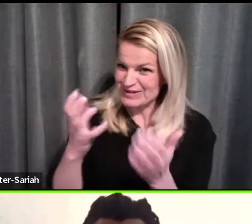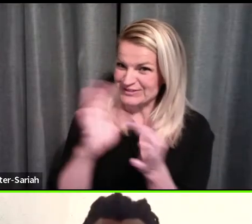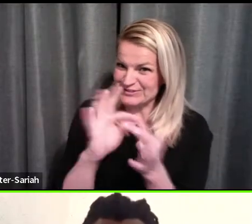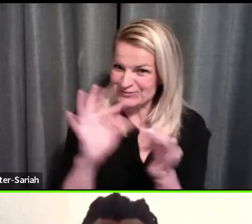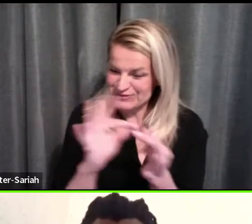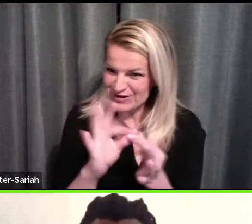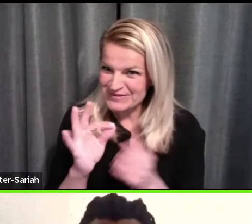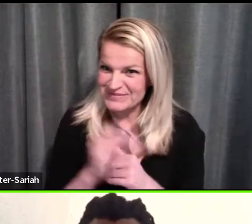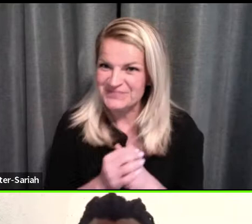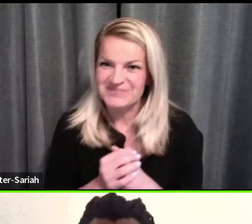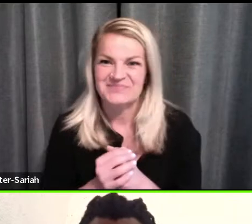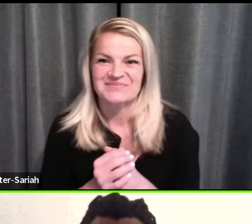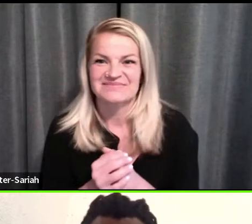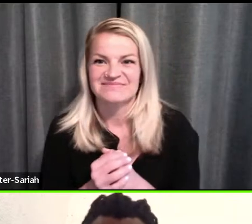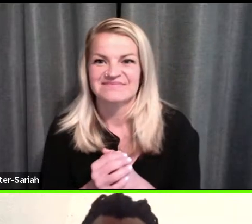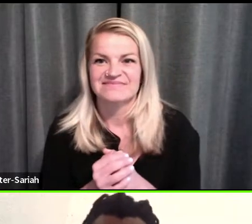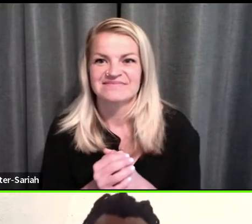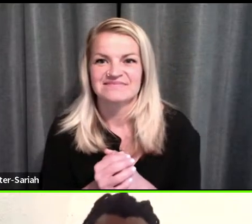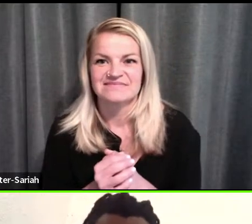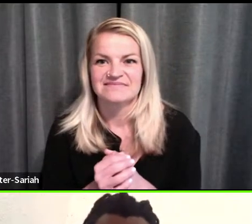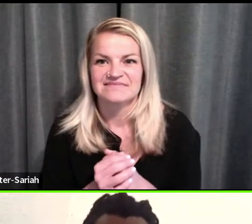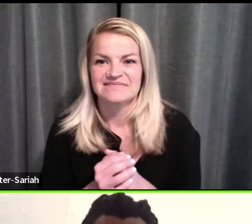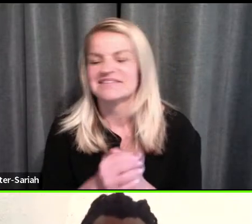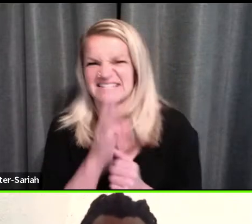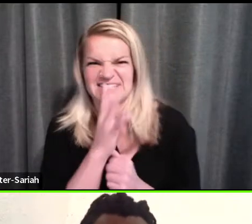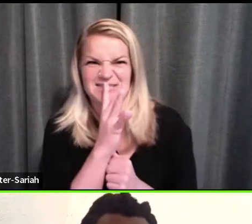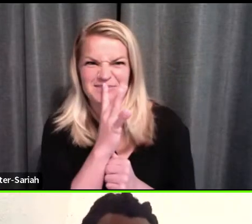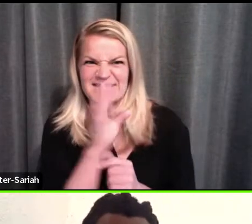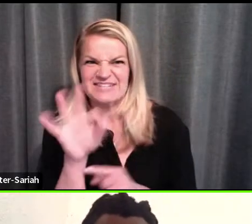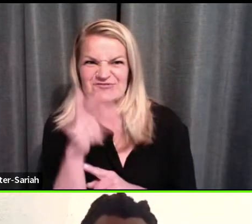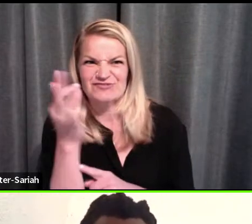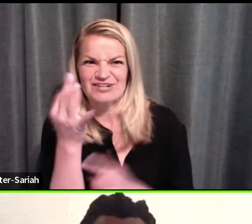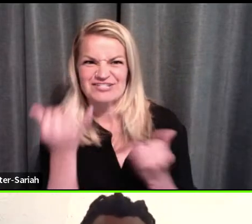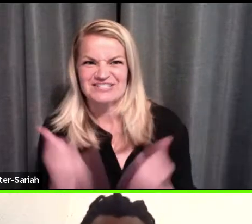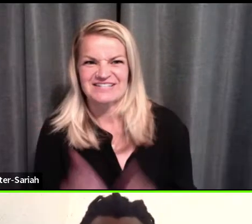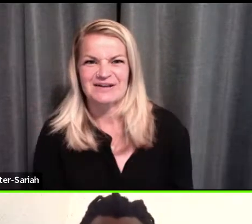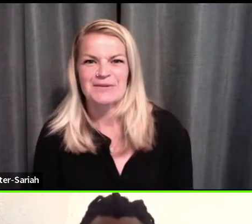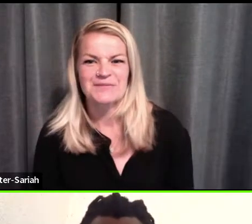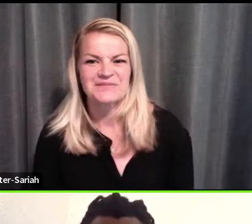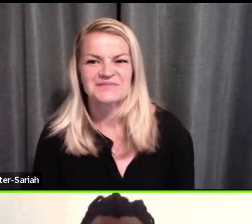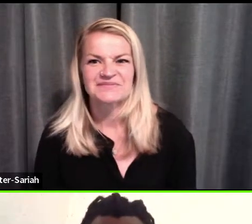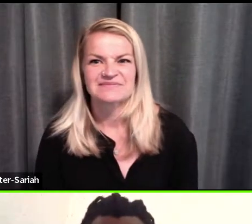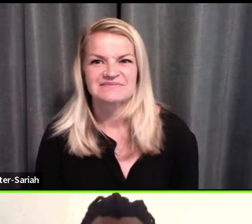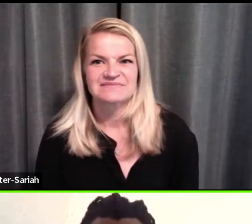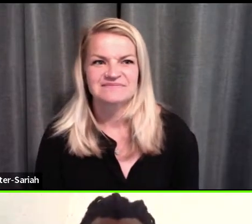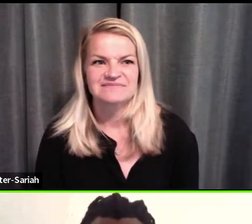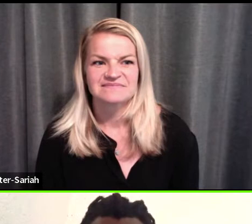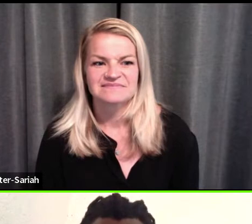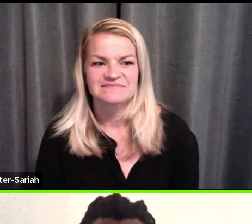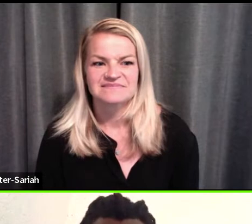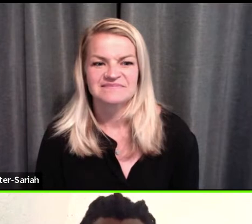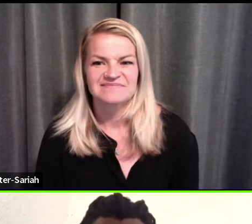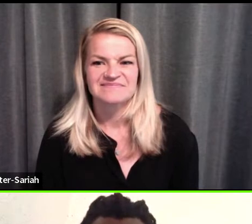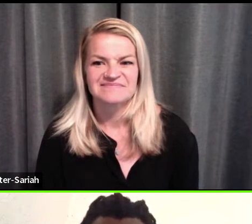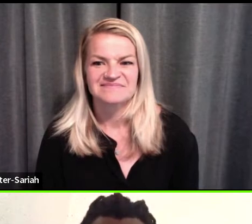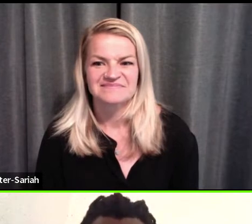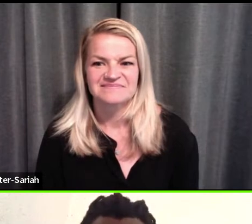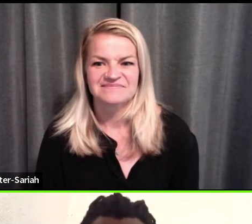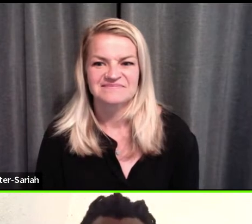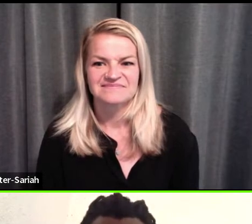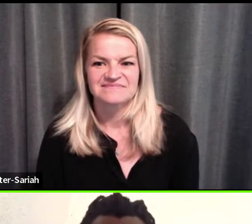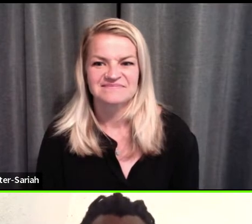Merci beaucoup. Dans mon métier, j'ai une place de choix pour les femmes. Pour promouvoir sa place dans la